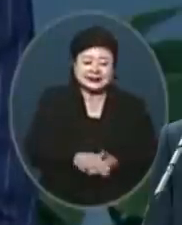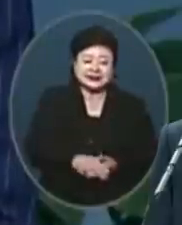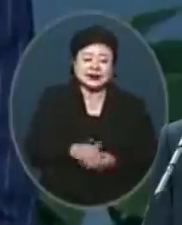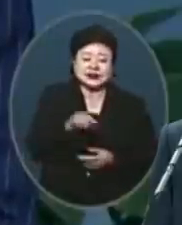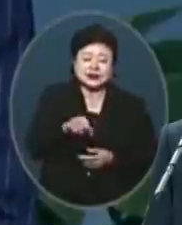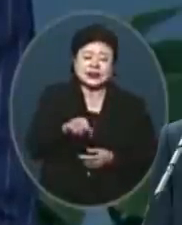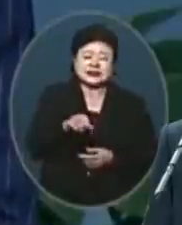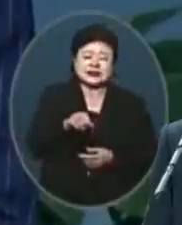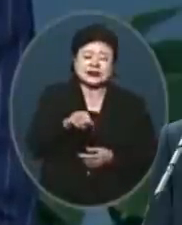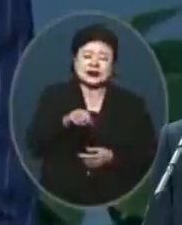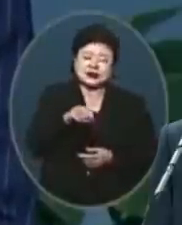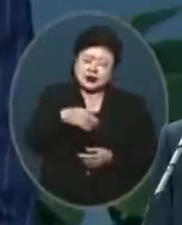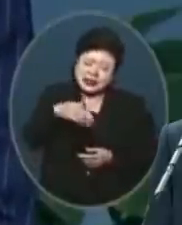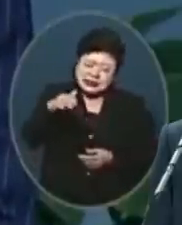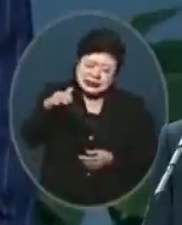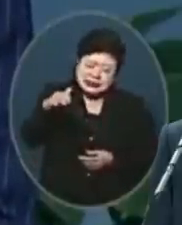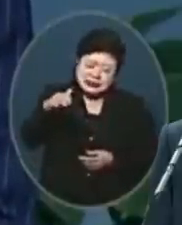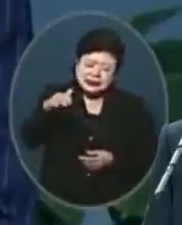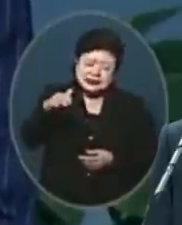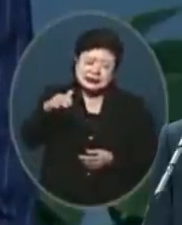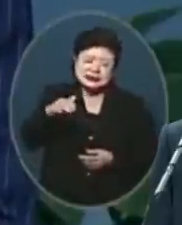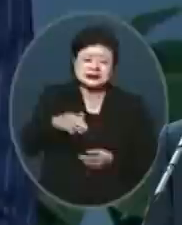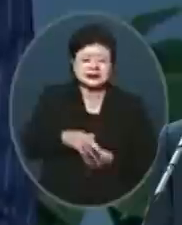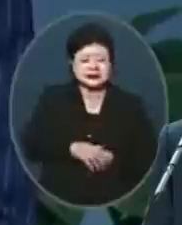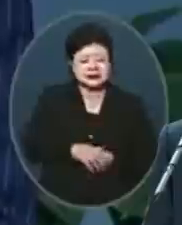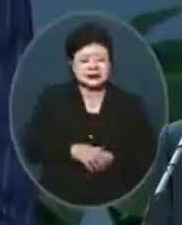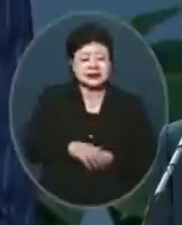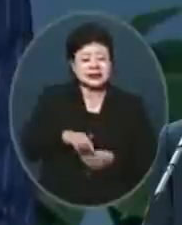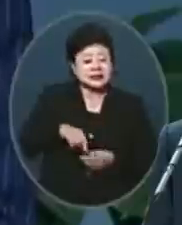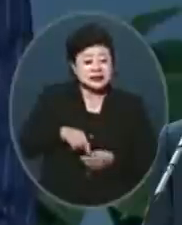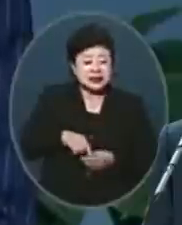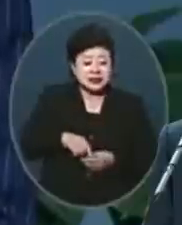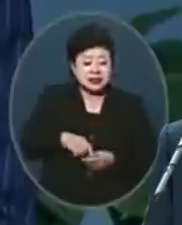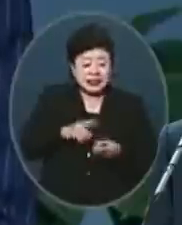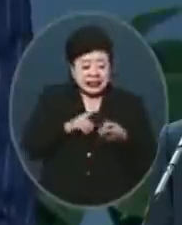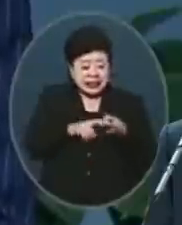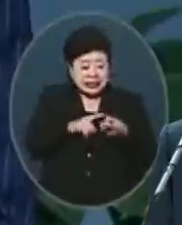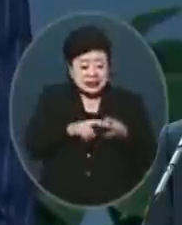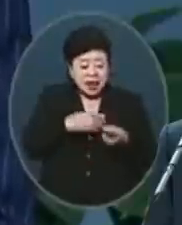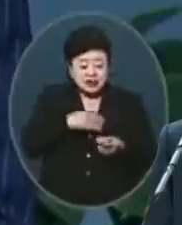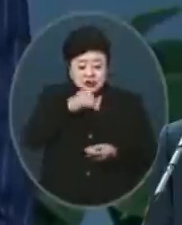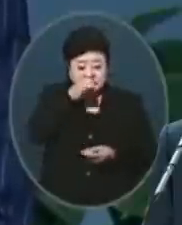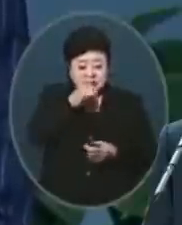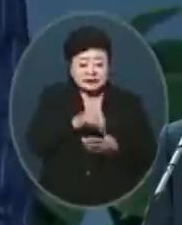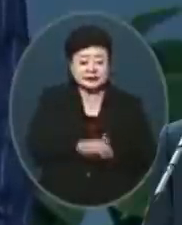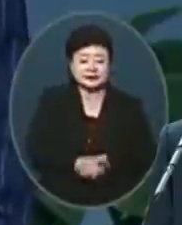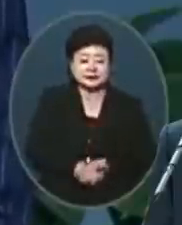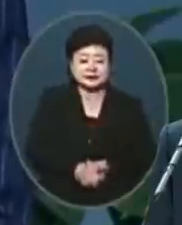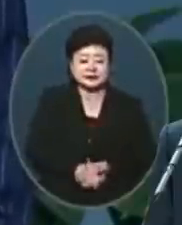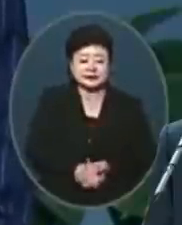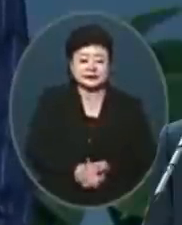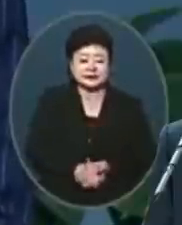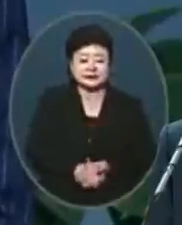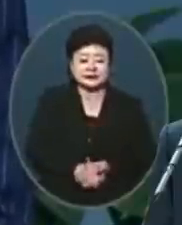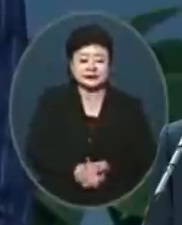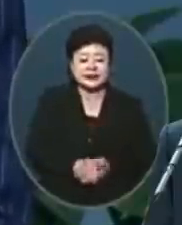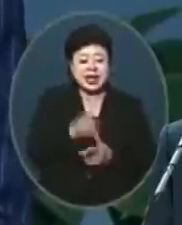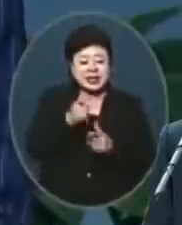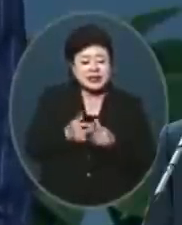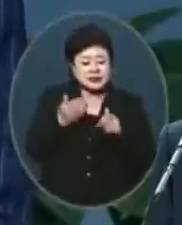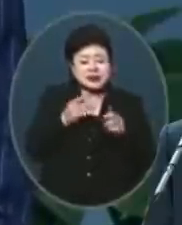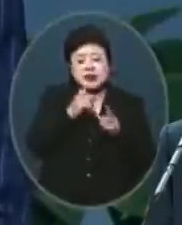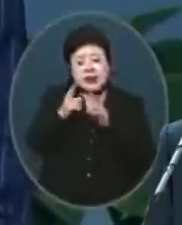어디로 와서 어디로 가는지 그 자체는 알 수 있다는 것입니다.